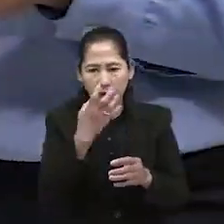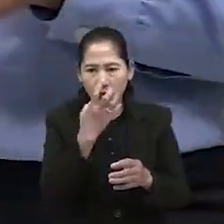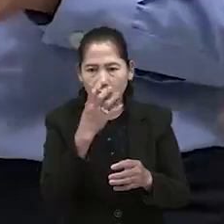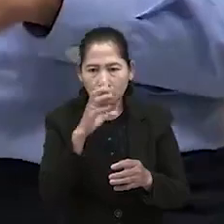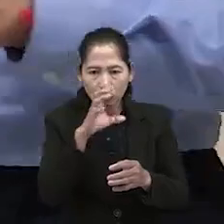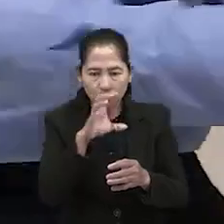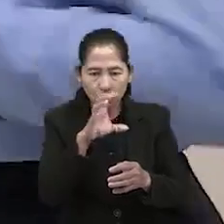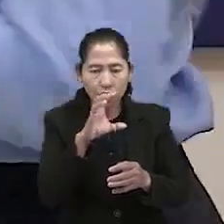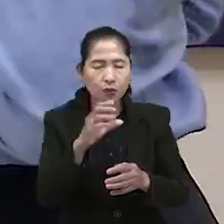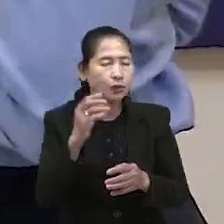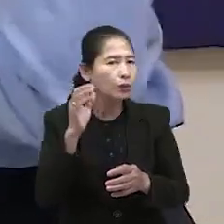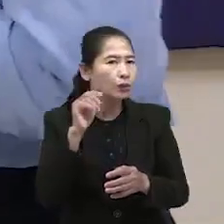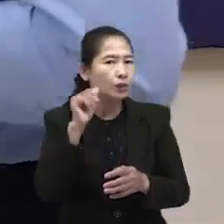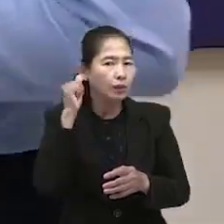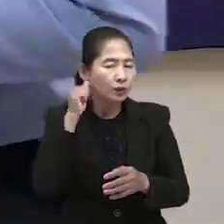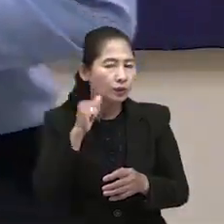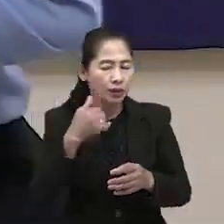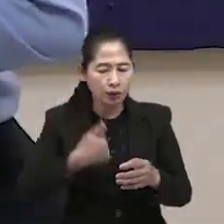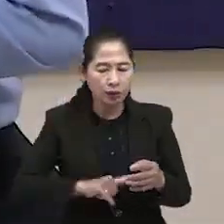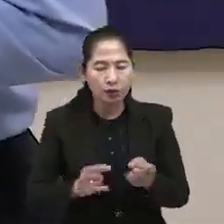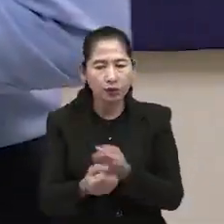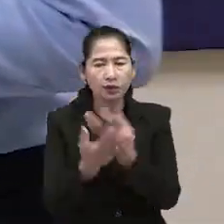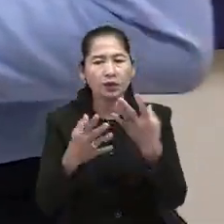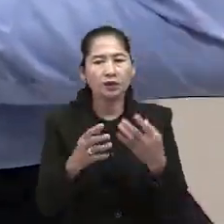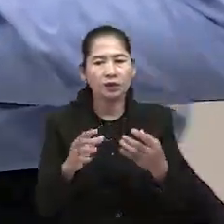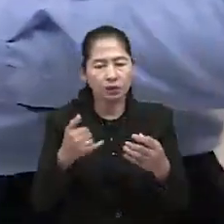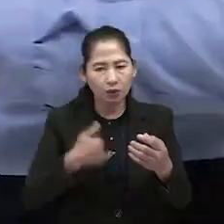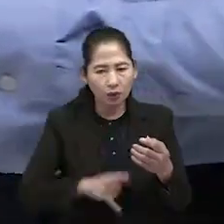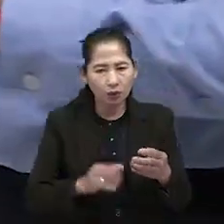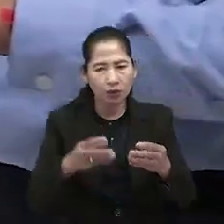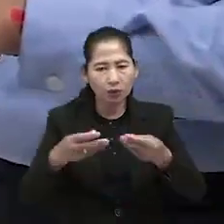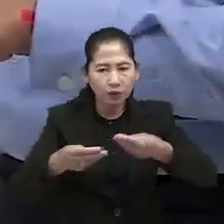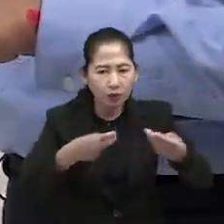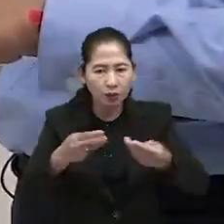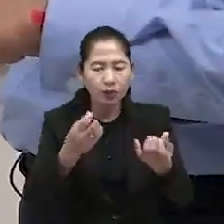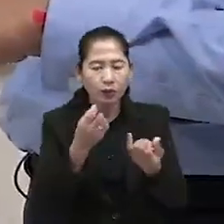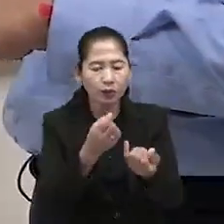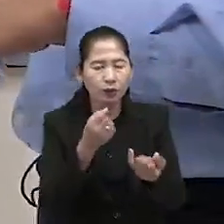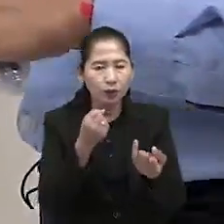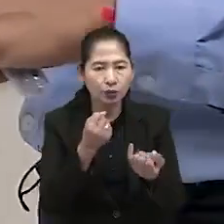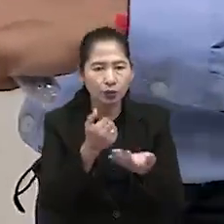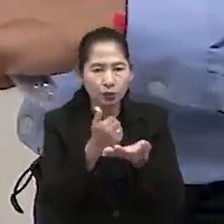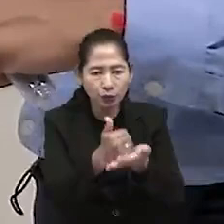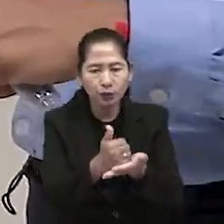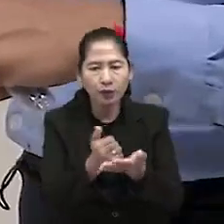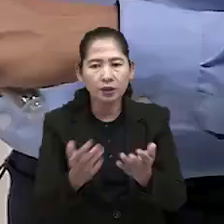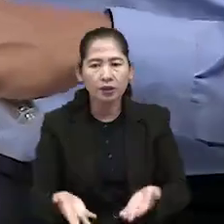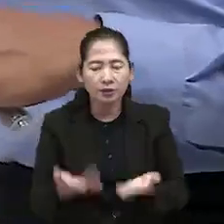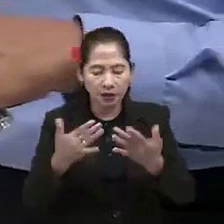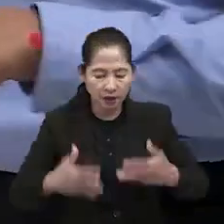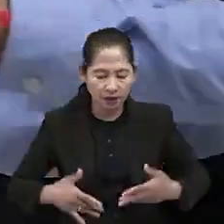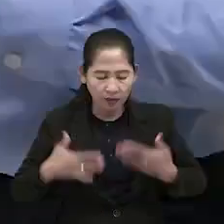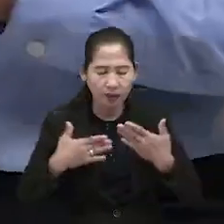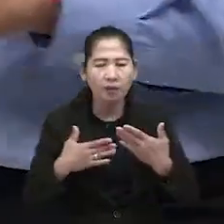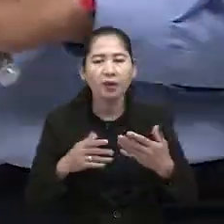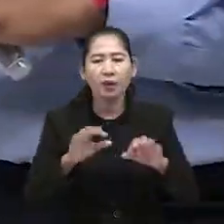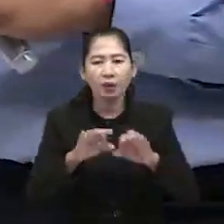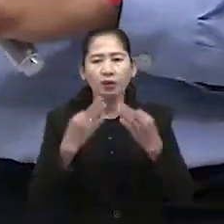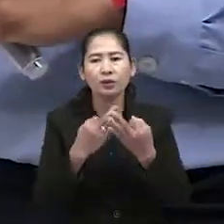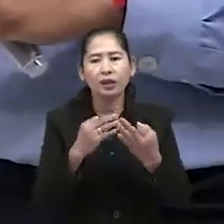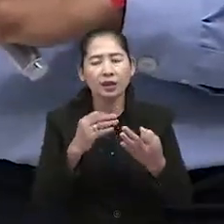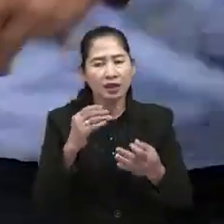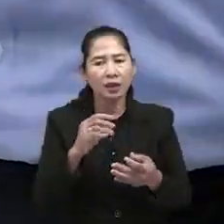ងឆាប់បានកូនច្រើនចាខ្ញុំនឹងយកកូនរបស់វាទៅលក់ដើម្បីជួយសម្រាលជីវភាពគ្រួសារអញ្ចឹងនាងអុកហ្នឹងខ្ញុំអត់ល